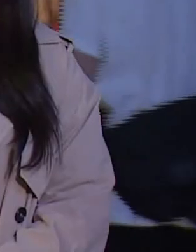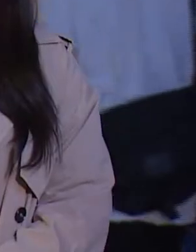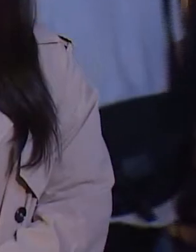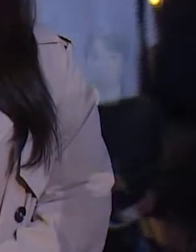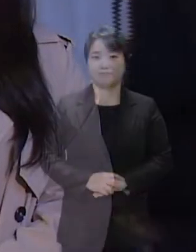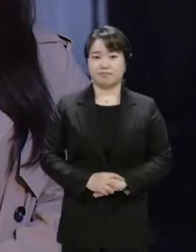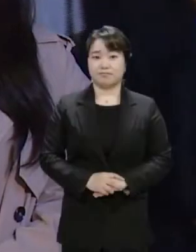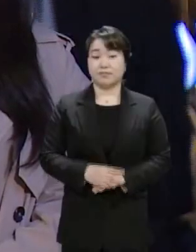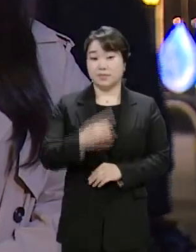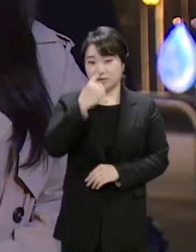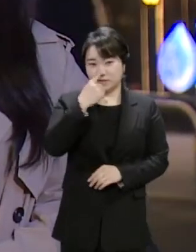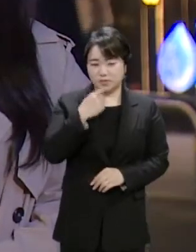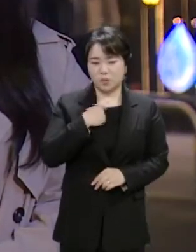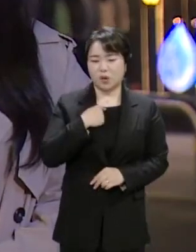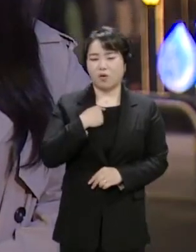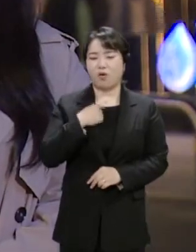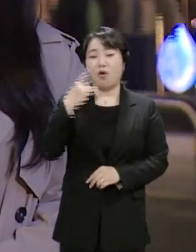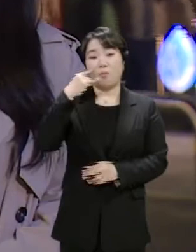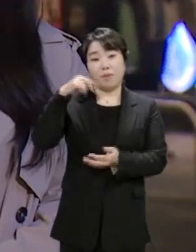저는 워킹맘인데